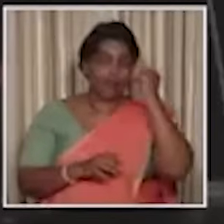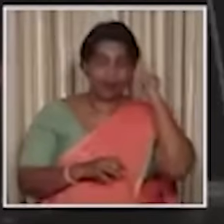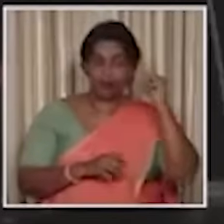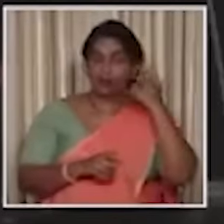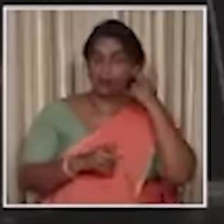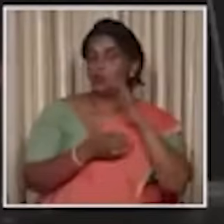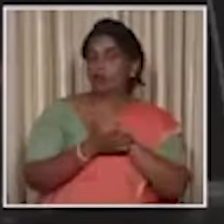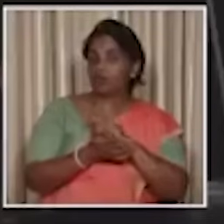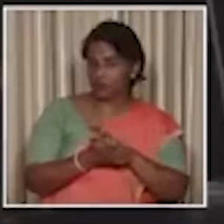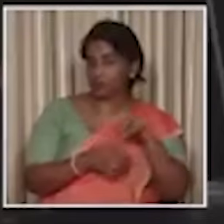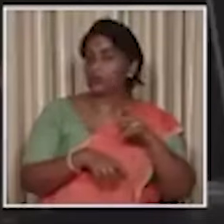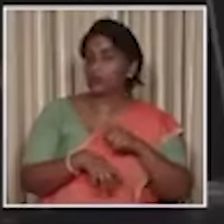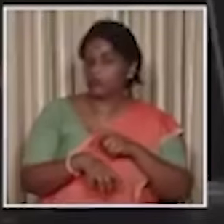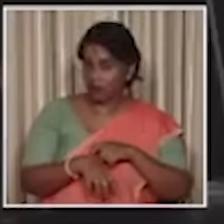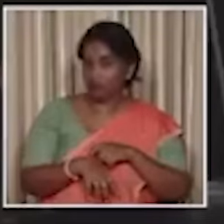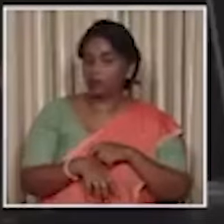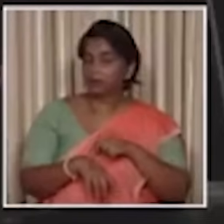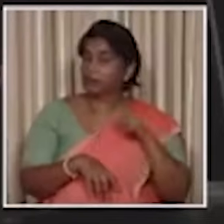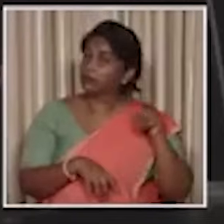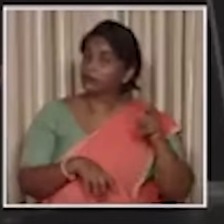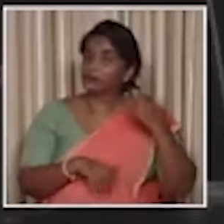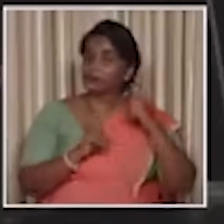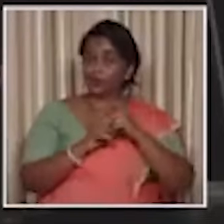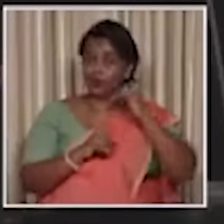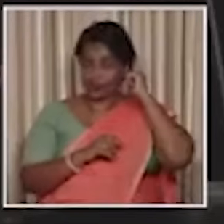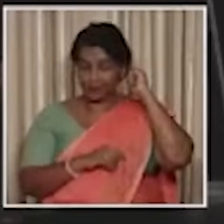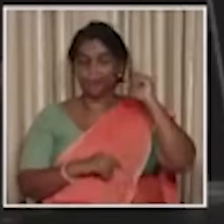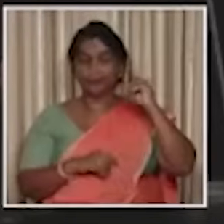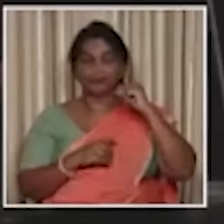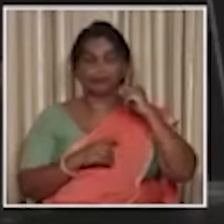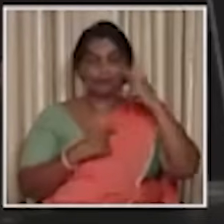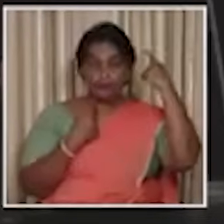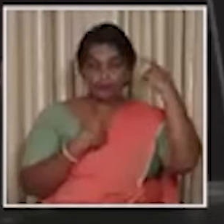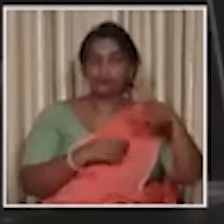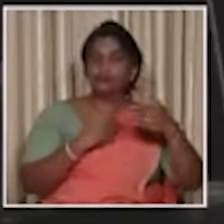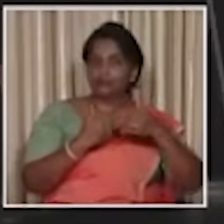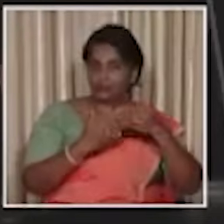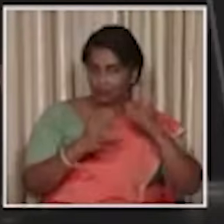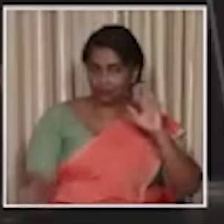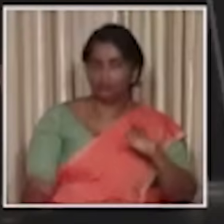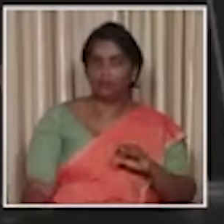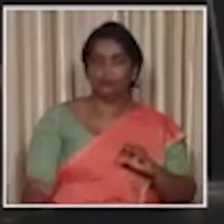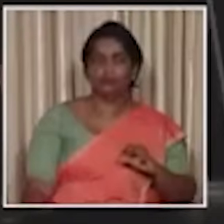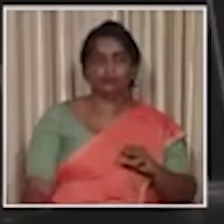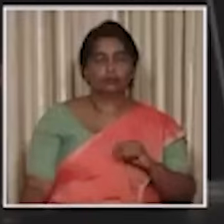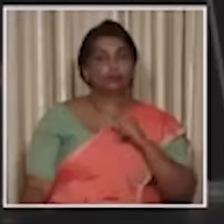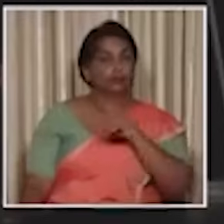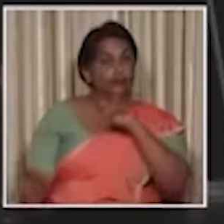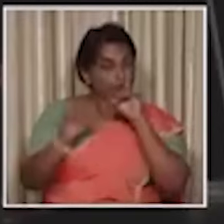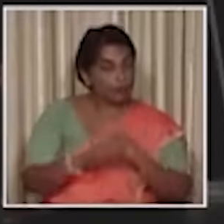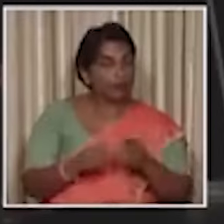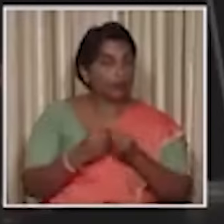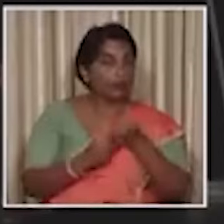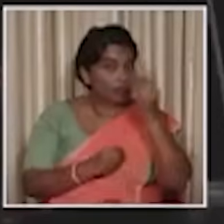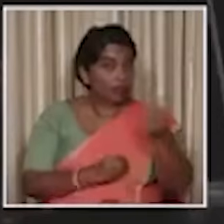பாருங்கள். நீங்கள் அந்த மக்களோடு அளவலாவுங்கள். அந்த மக்களுடைய கண்ணீரை கேட்டு பாருங்கள். அப்பொழுதுதான் உங்களுக்கு விளங்கும் தரவை துயிலும்